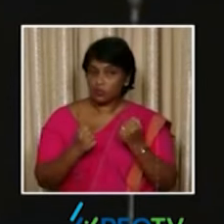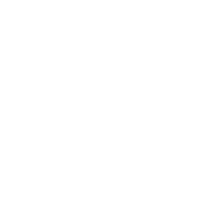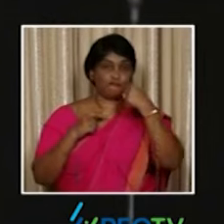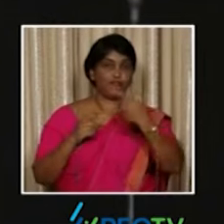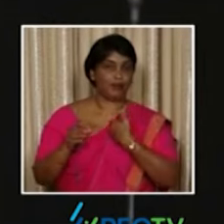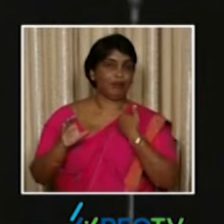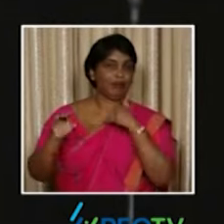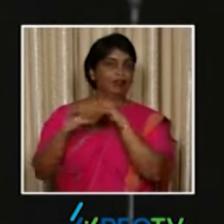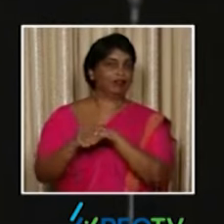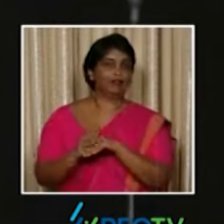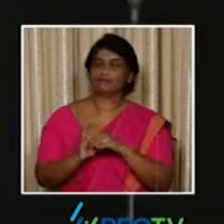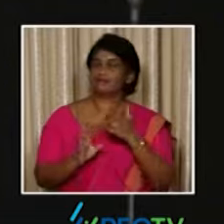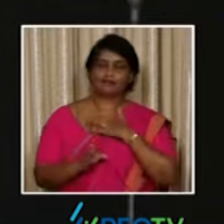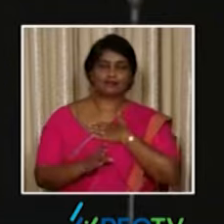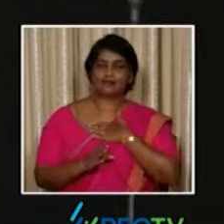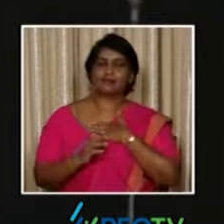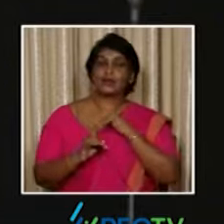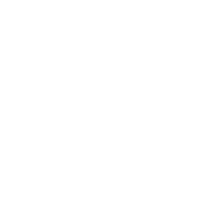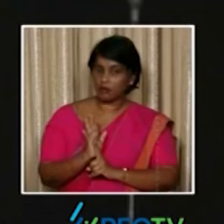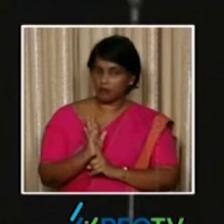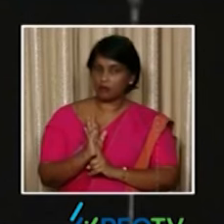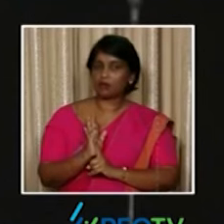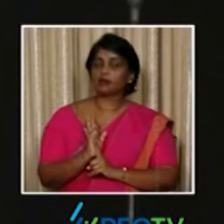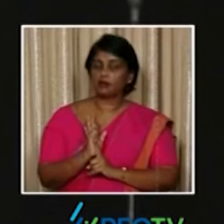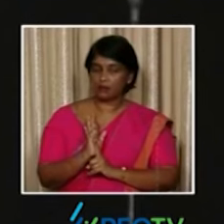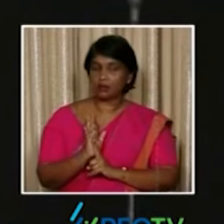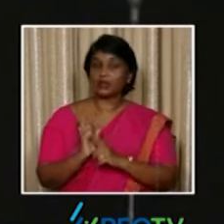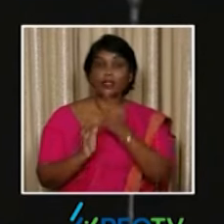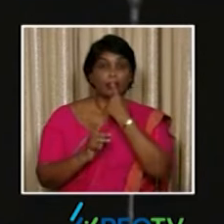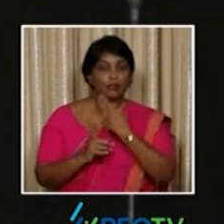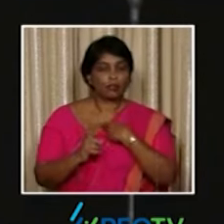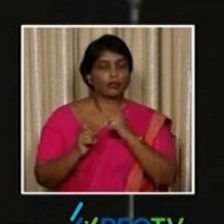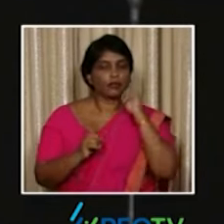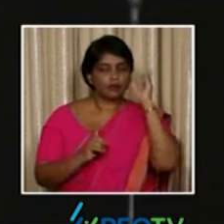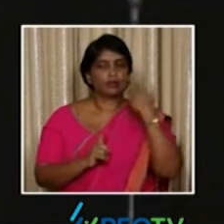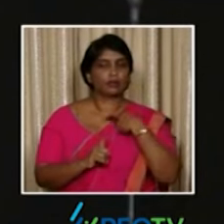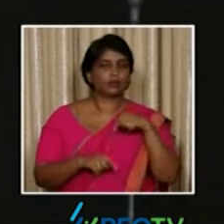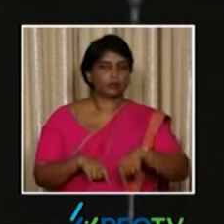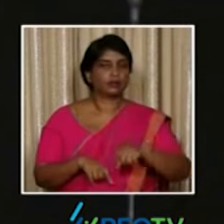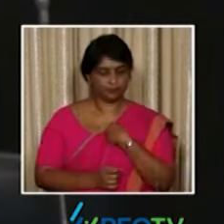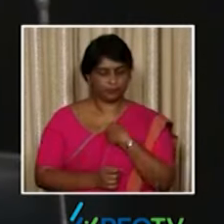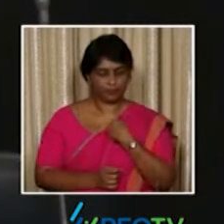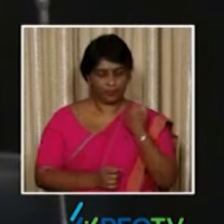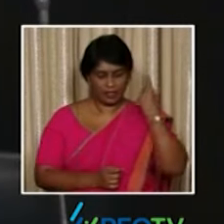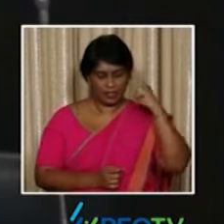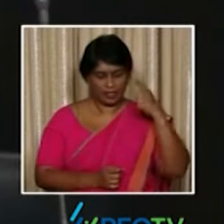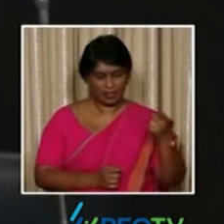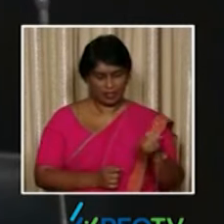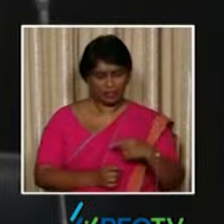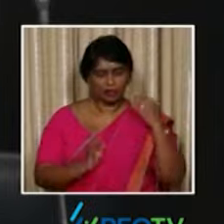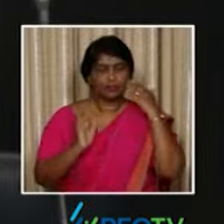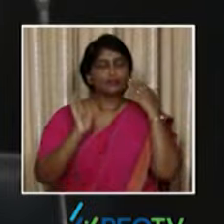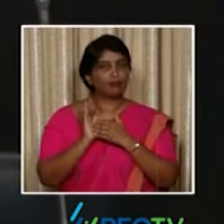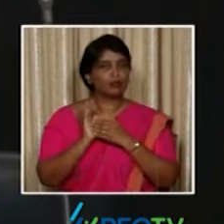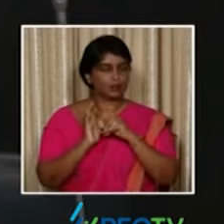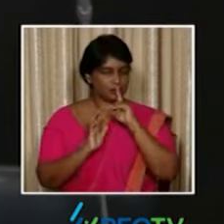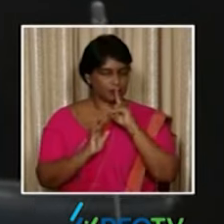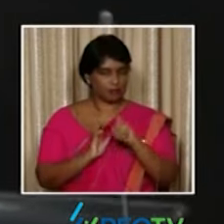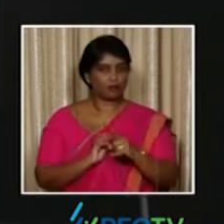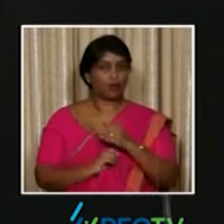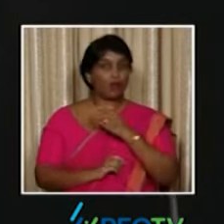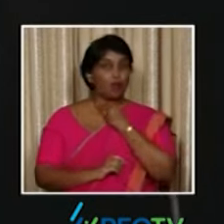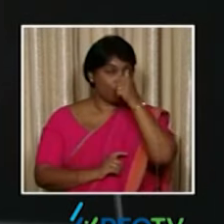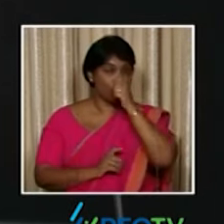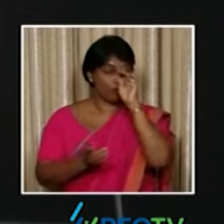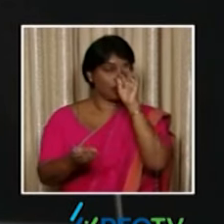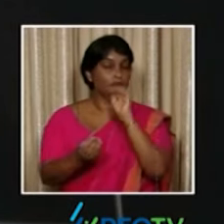විපක්ෂයට යවන්න. හැබැයි මම කරන්නේ 69 ලක්ෂයේ ඒ ඉල්ලීමයි කියන එක විශේෂයෙන් මම මෙතනදී සිහිපත් කරනවා. ඒක සිදුවීම සම්බන්ධයෙන් කිව්වා බොරු